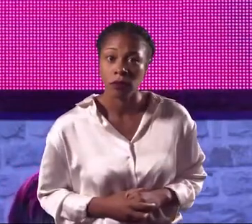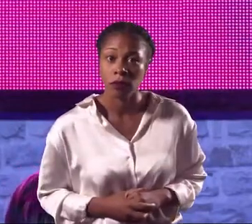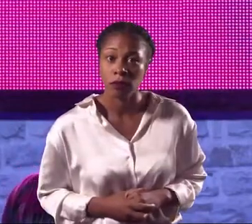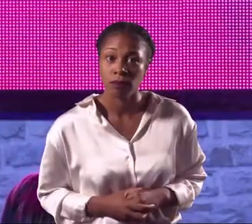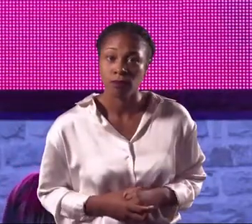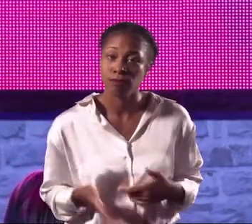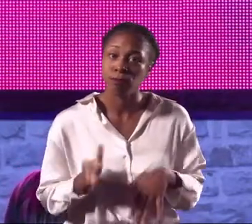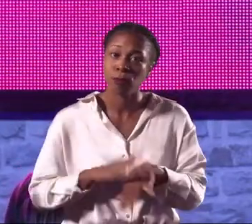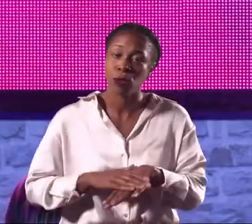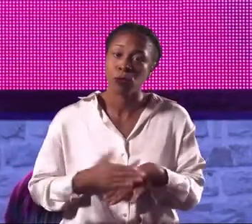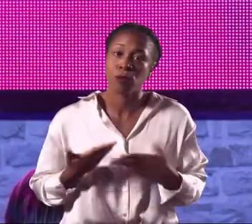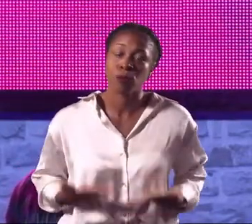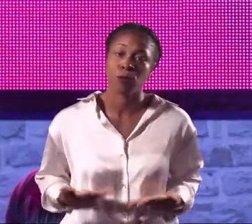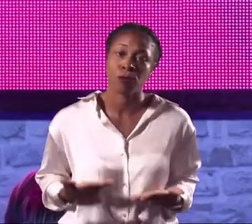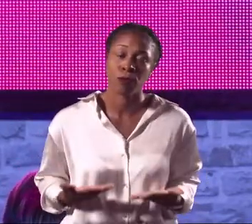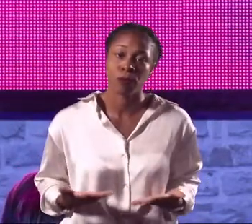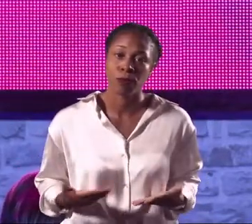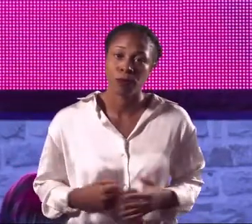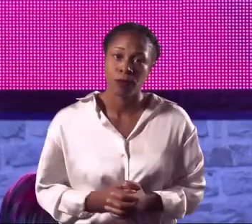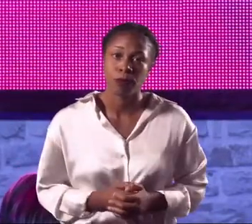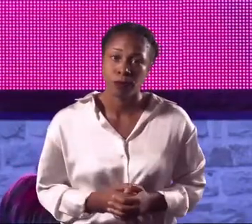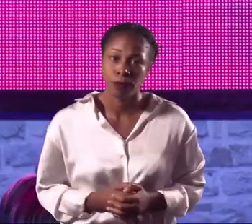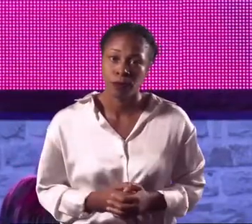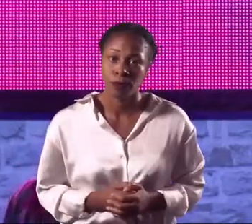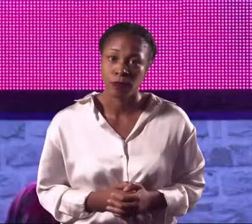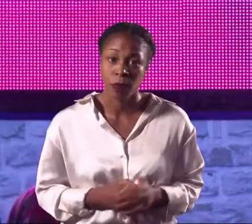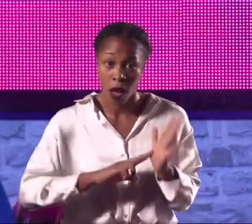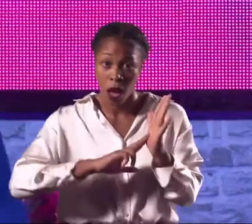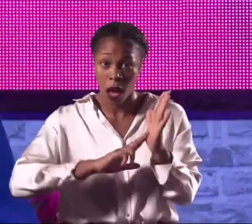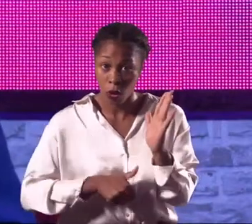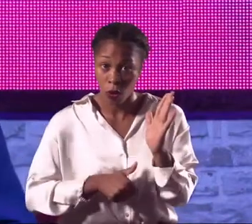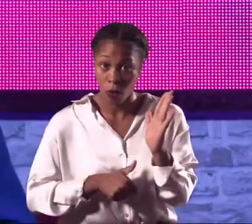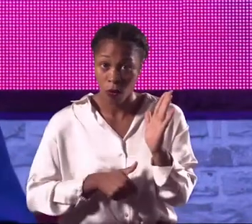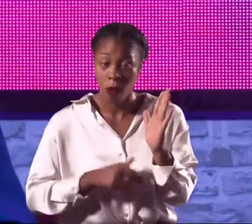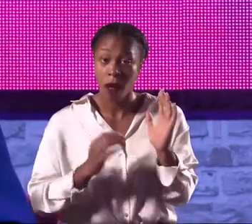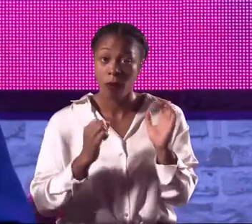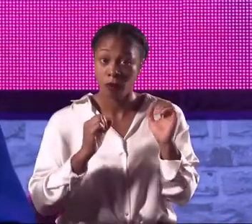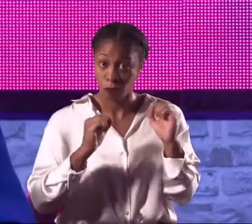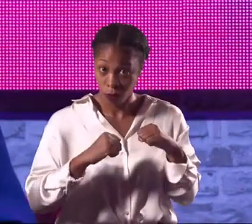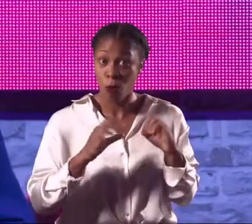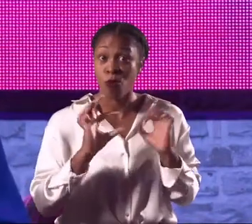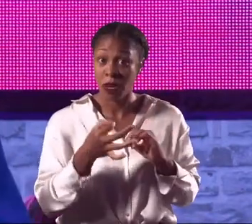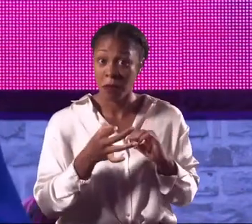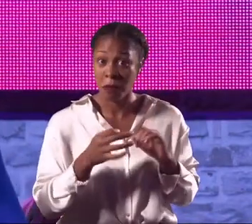Or, aujourd'hui, on voit que cet accord n'a pas été respecté.